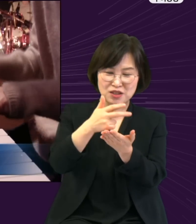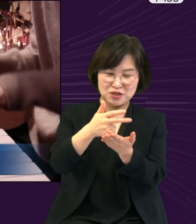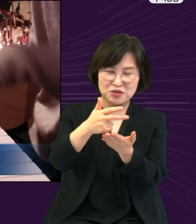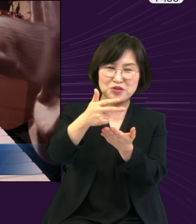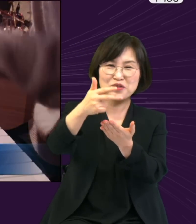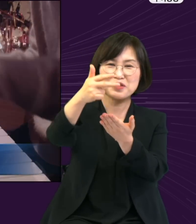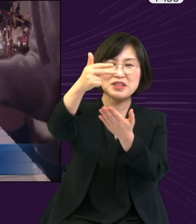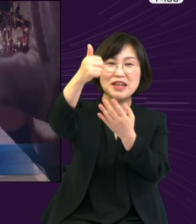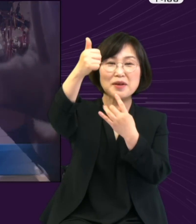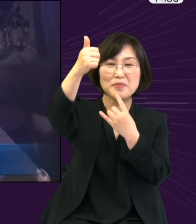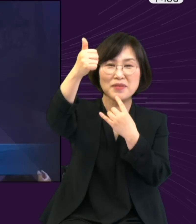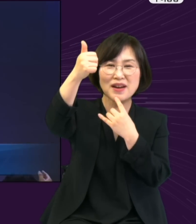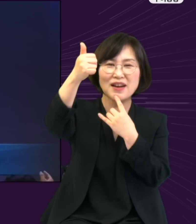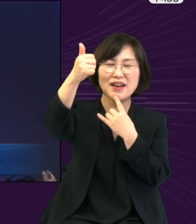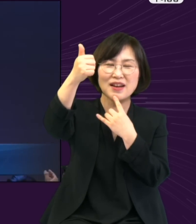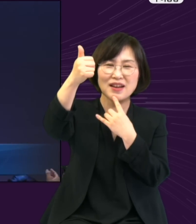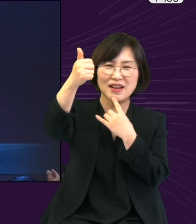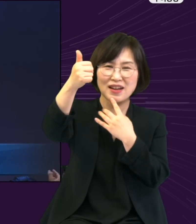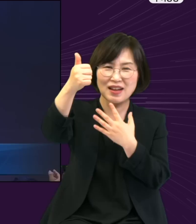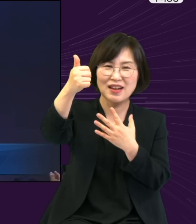주님만